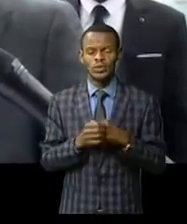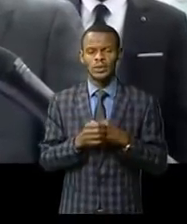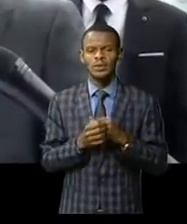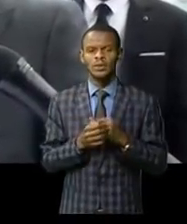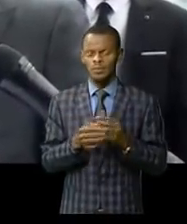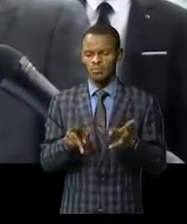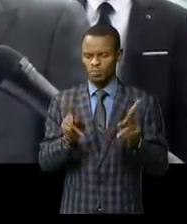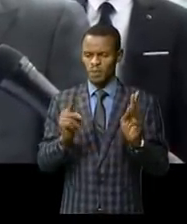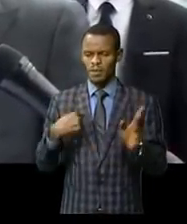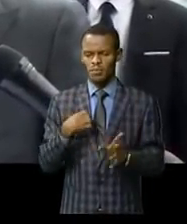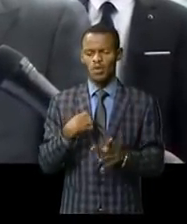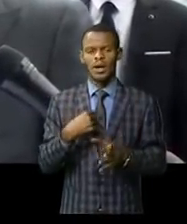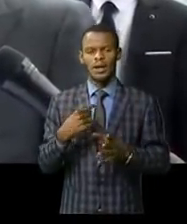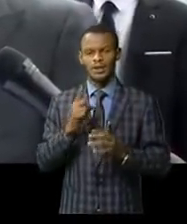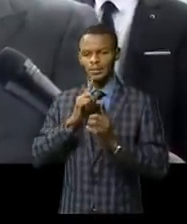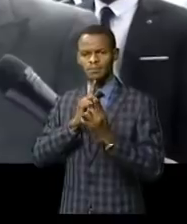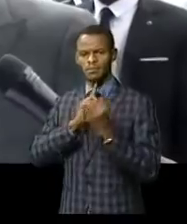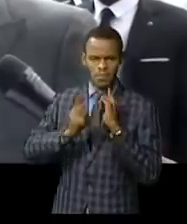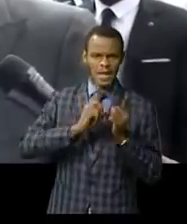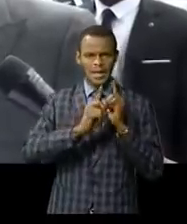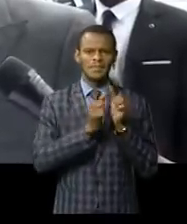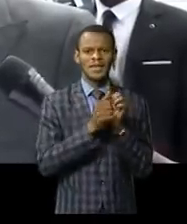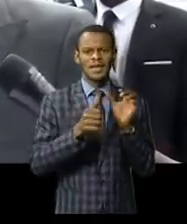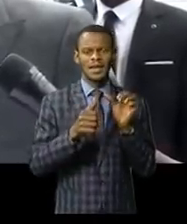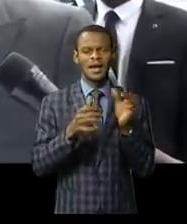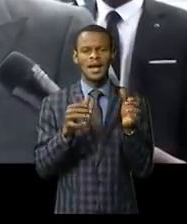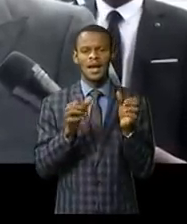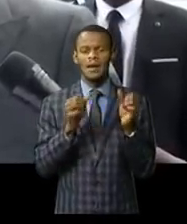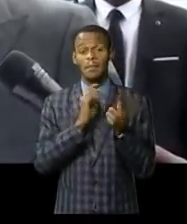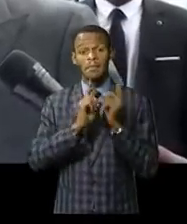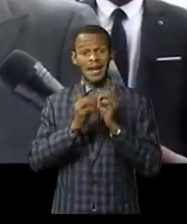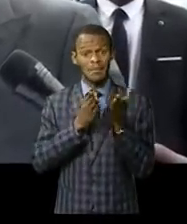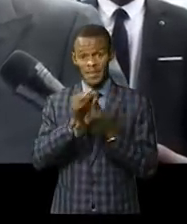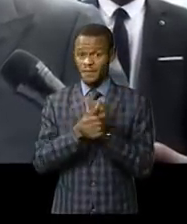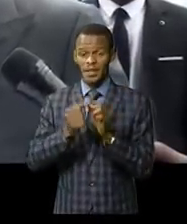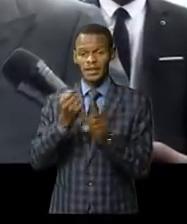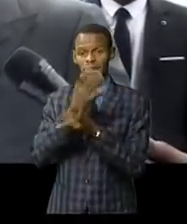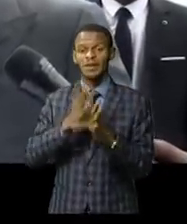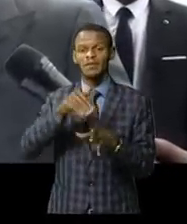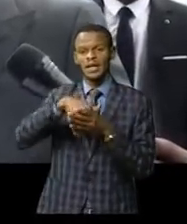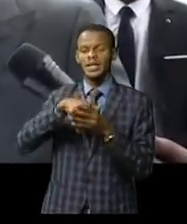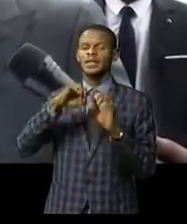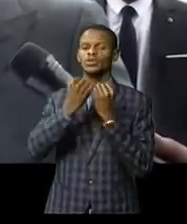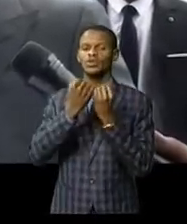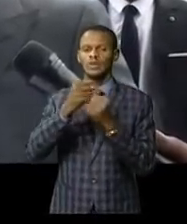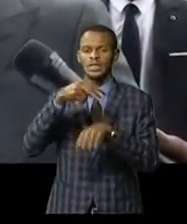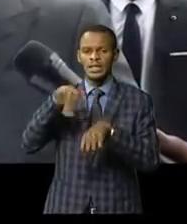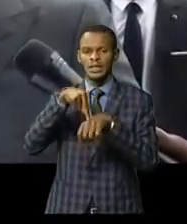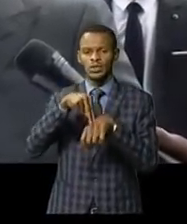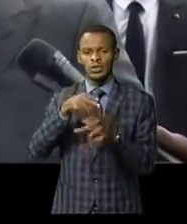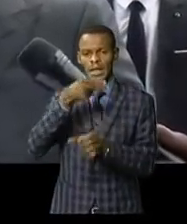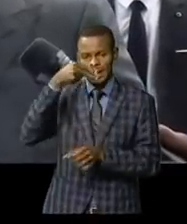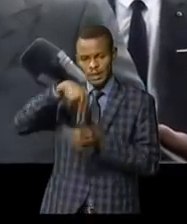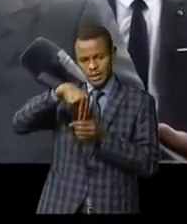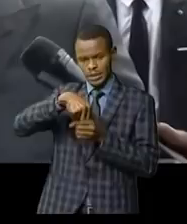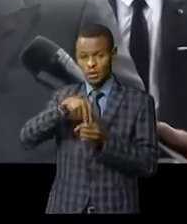les travailleurs de la Société nationale. À votre niveau et dans votre secteur, vous êtes les porteurs de la vision du président de la